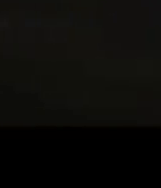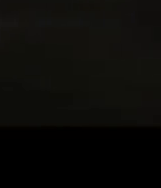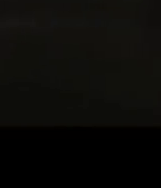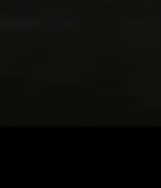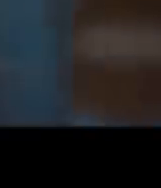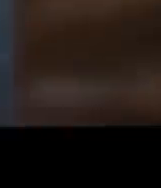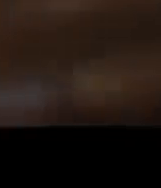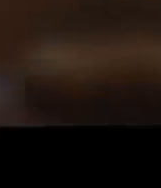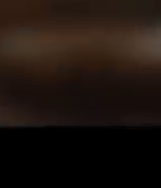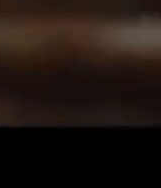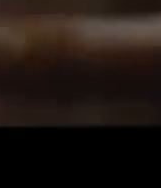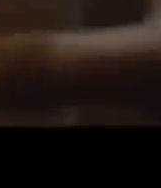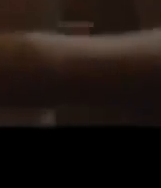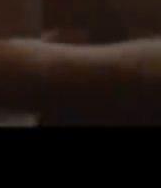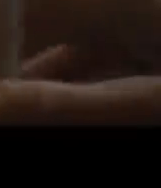დღეს